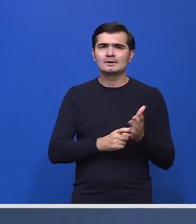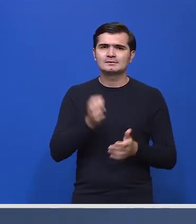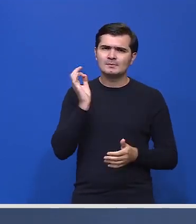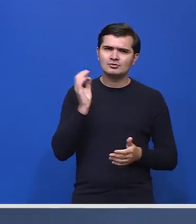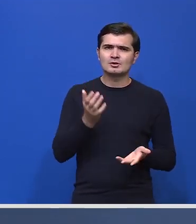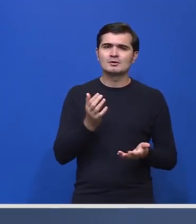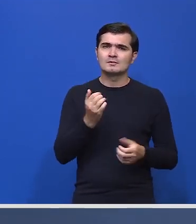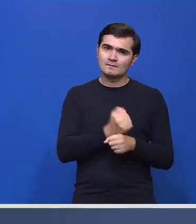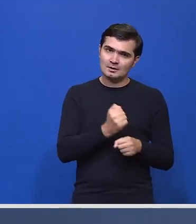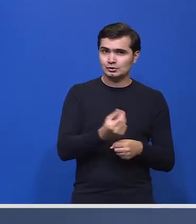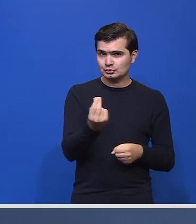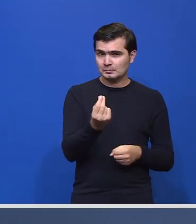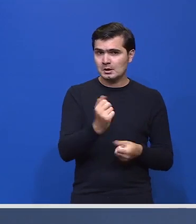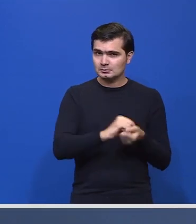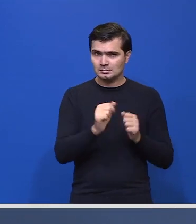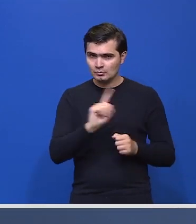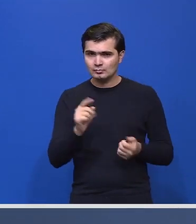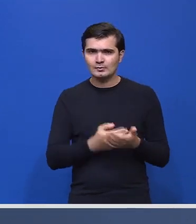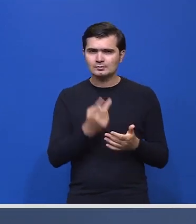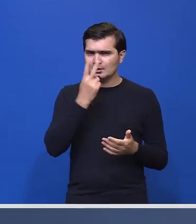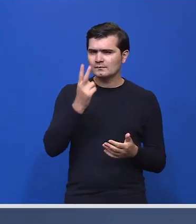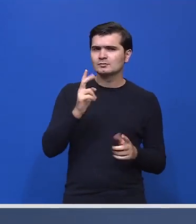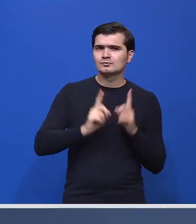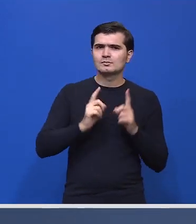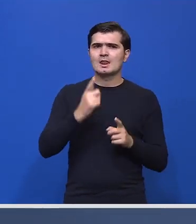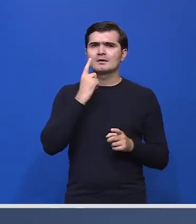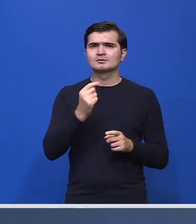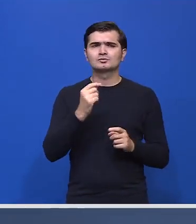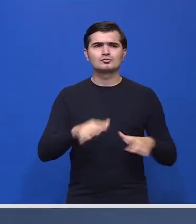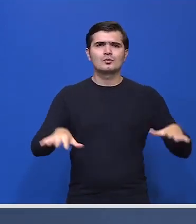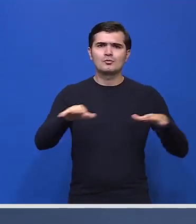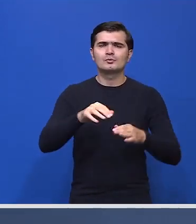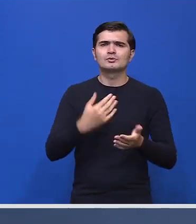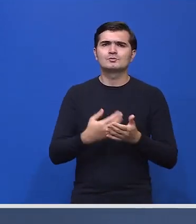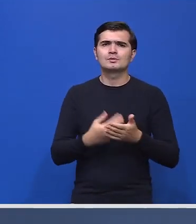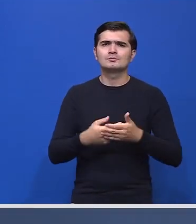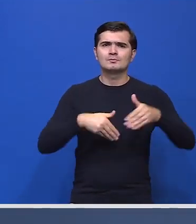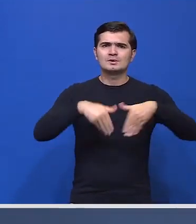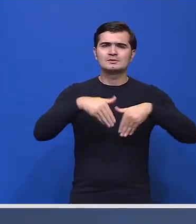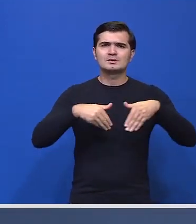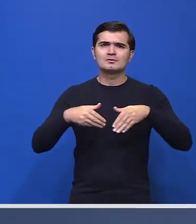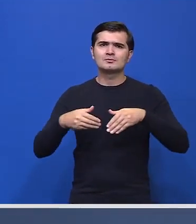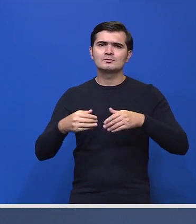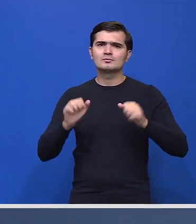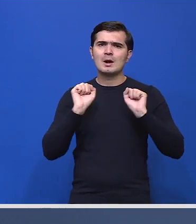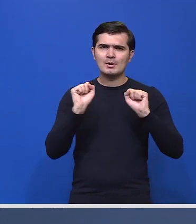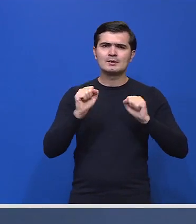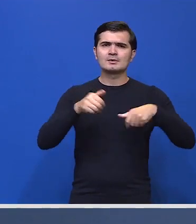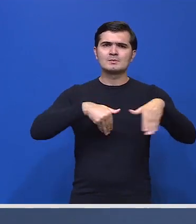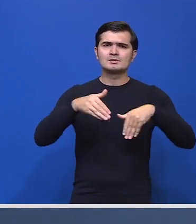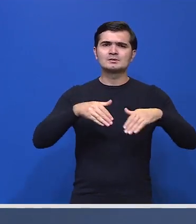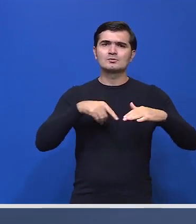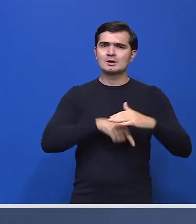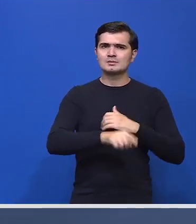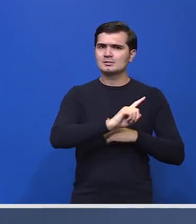dacă se va face ceva, pentru că am văzut luări de poziție publice în ceea ce privește și Ministerul de Interne și Ministerul Apărării, că acolo să nu se